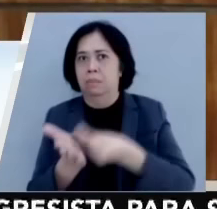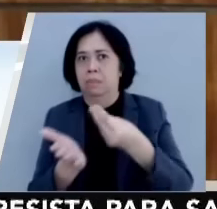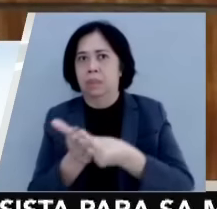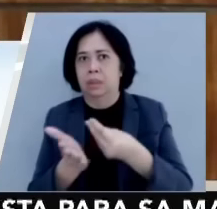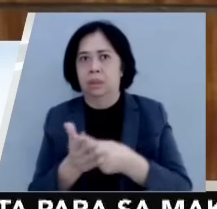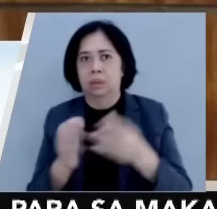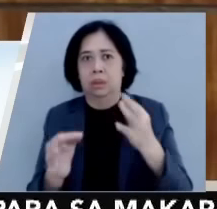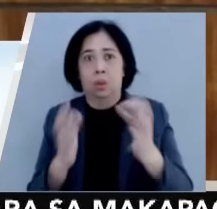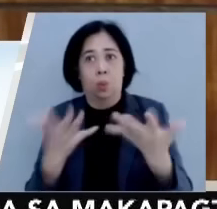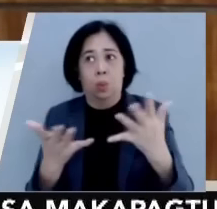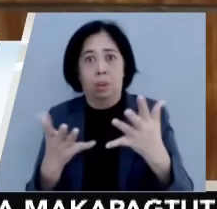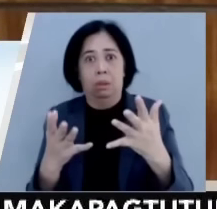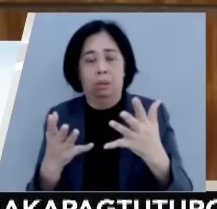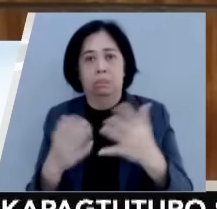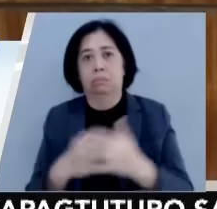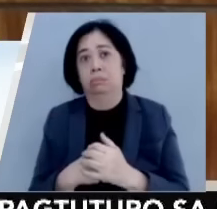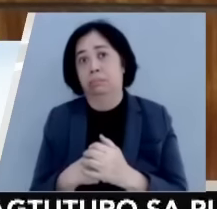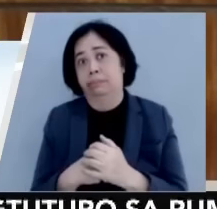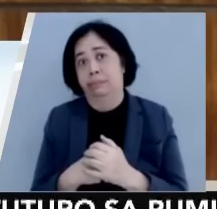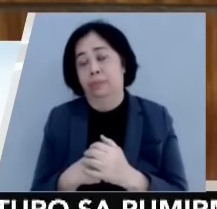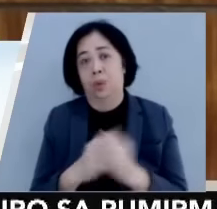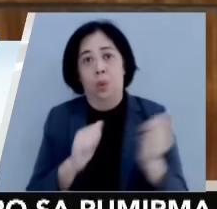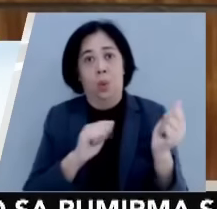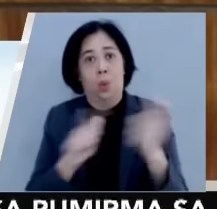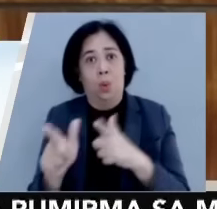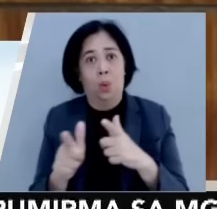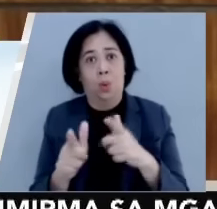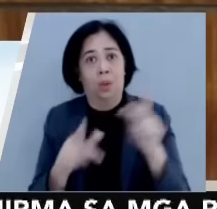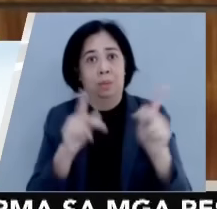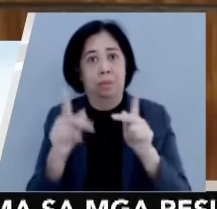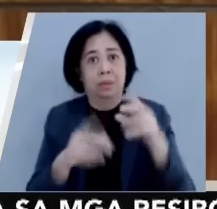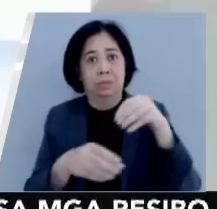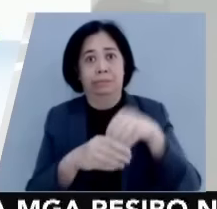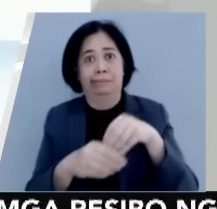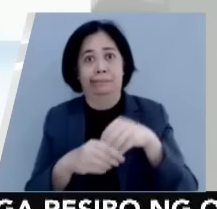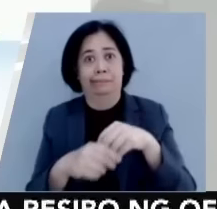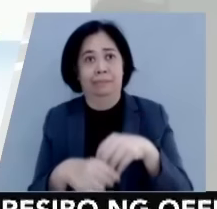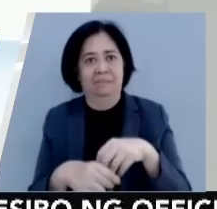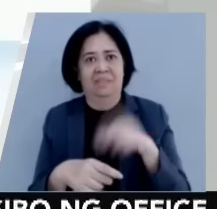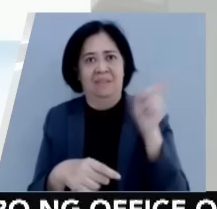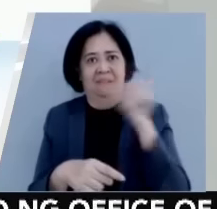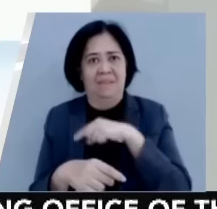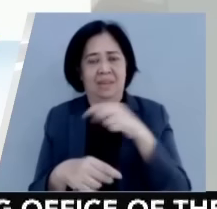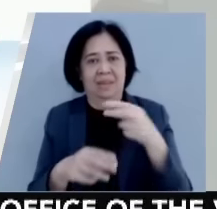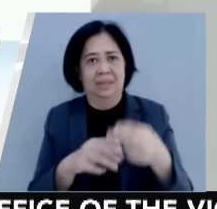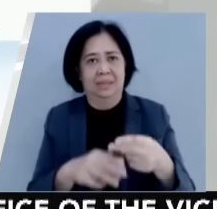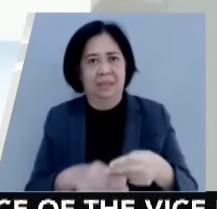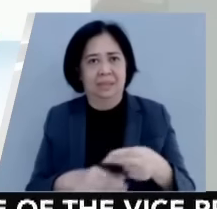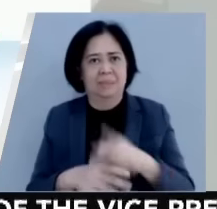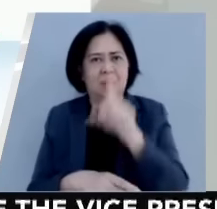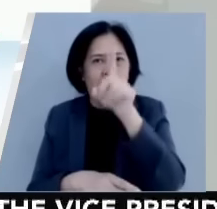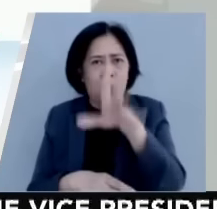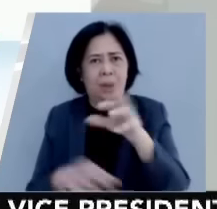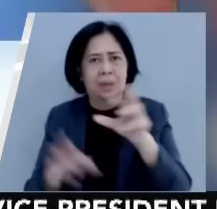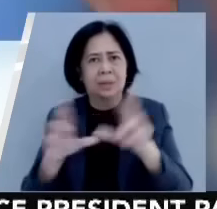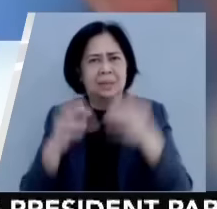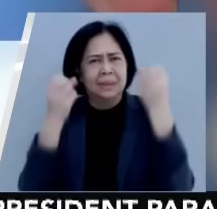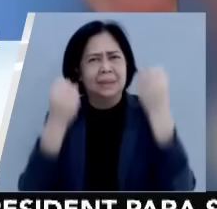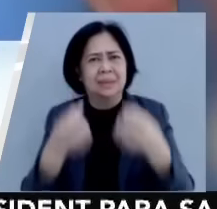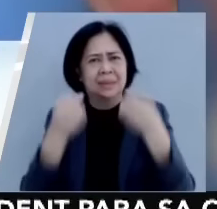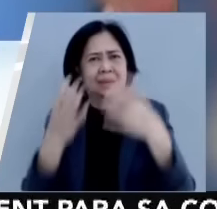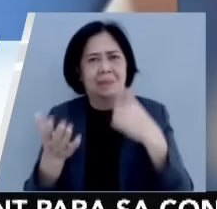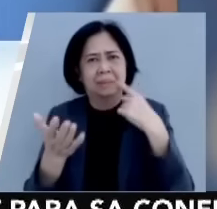sigurado halos lahat na ng tao na naandun is fictitious na. Isa lang ang resibo na ito sa daan-daang acknowledgement